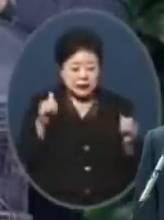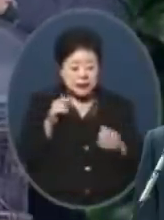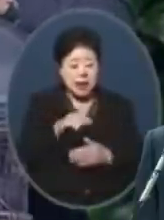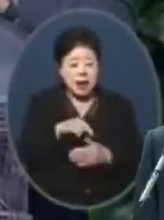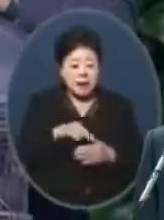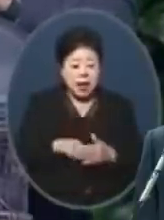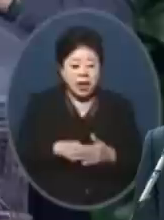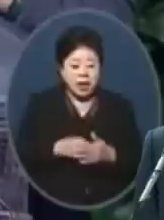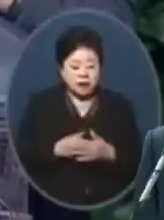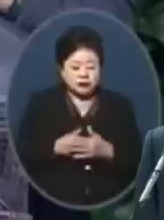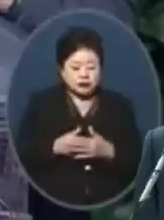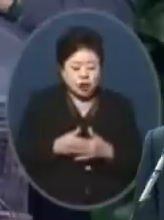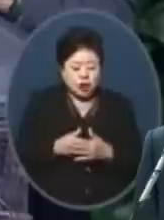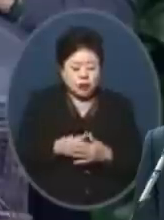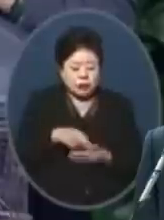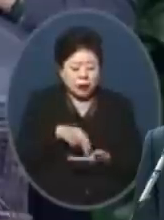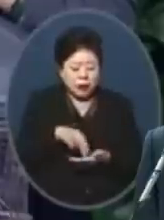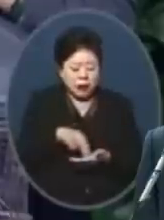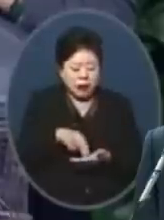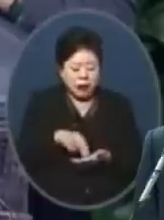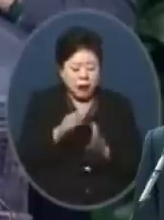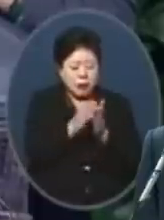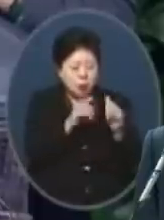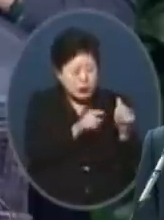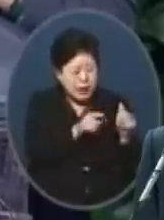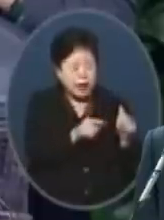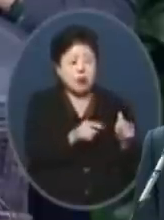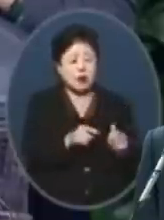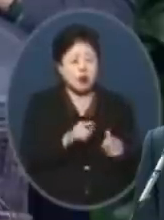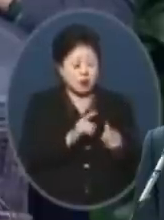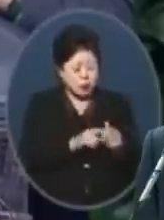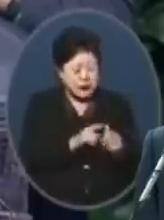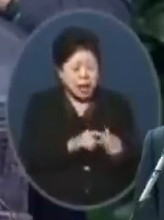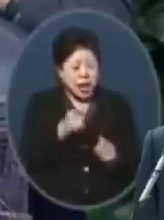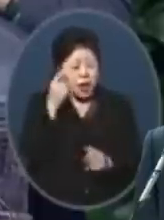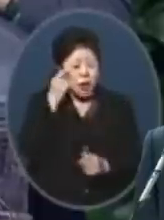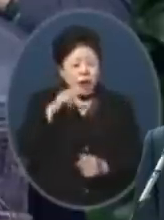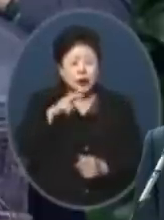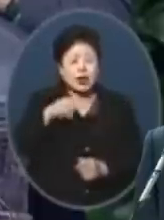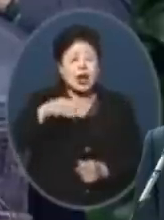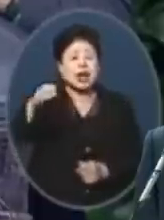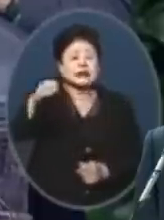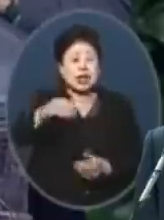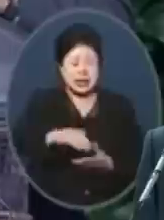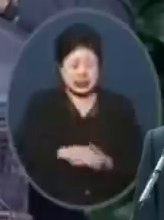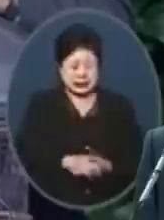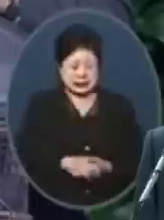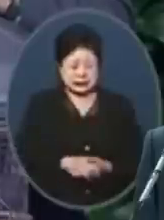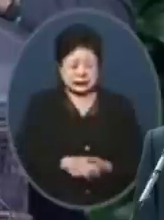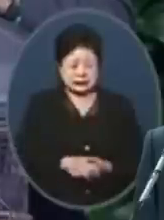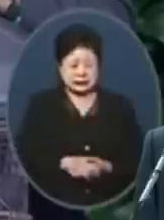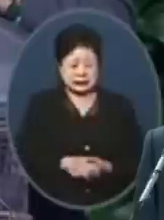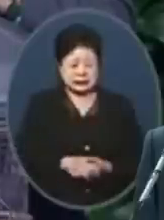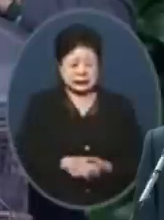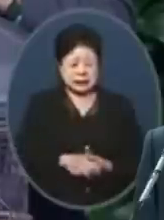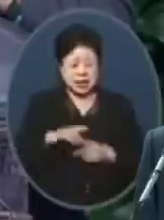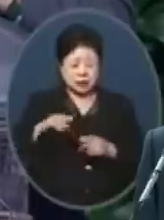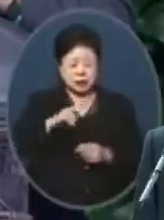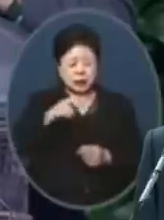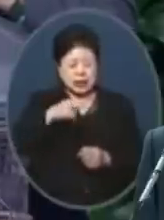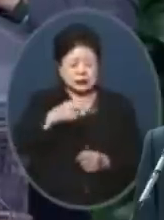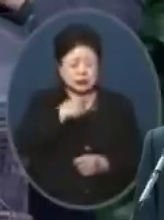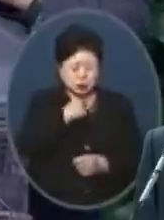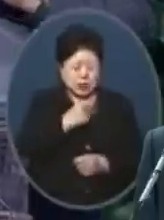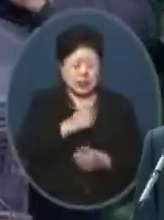마음에 두려움이 들어오자 모세를 보고 모세야 우리 도로 항복하고 들어가서 사는 것이